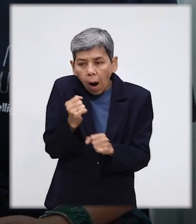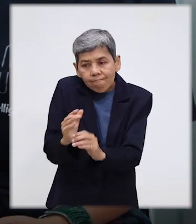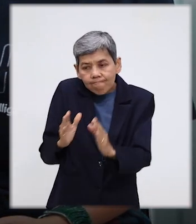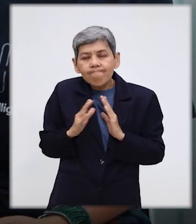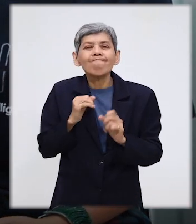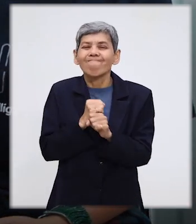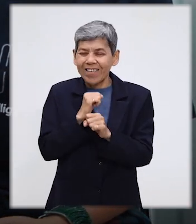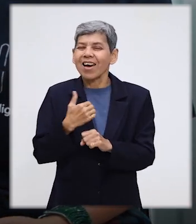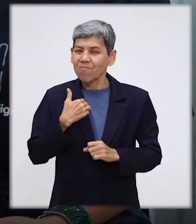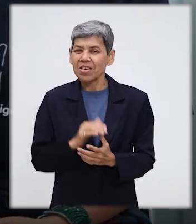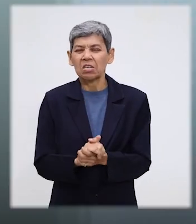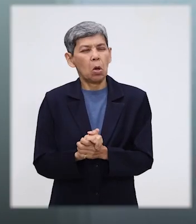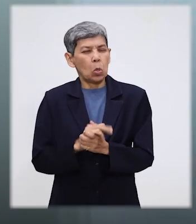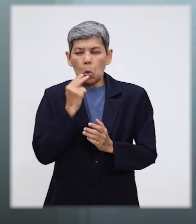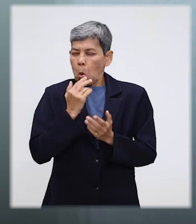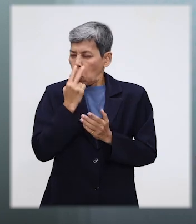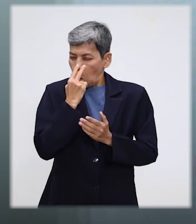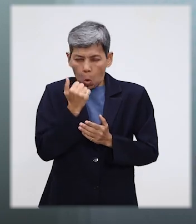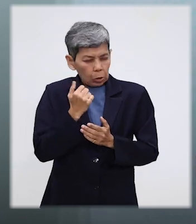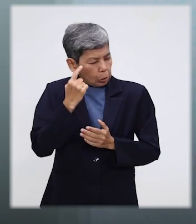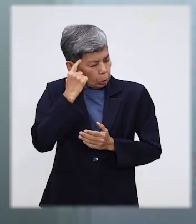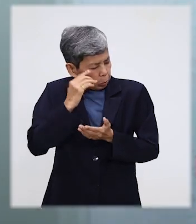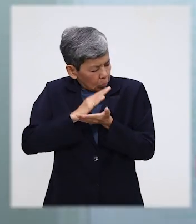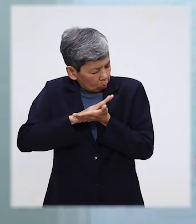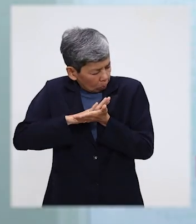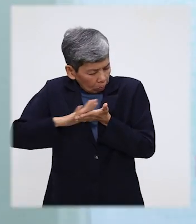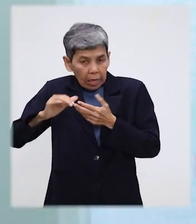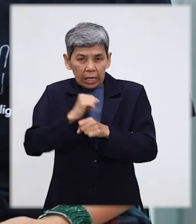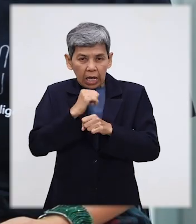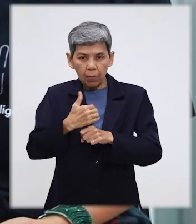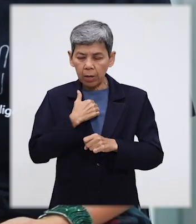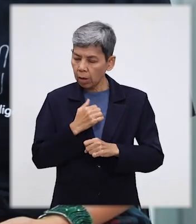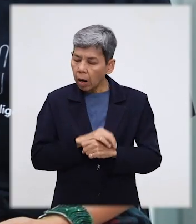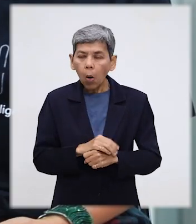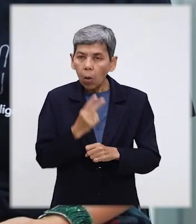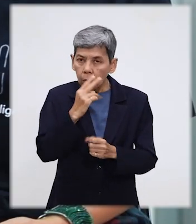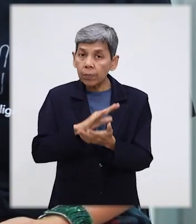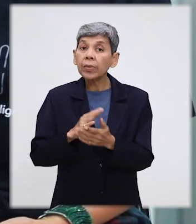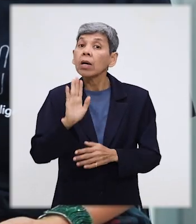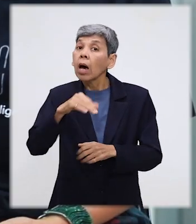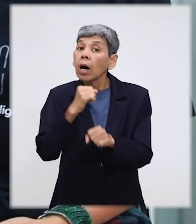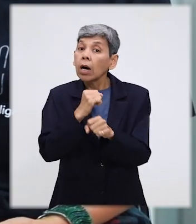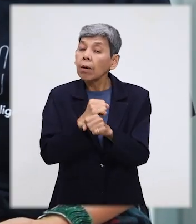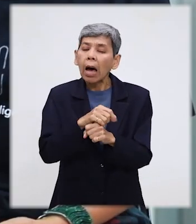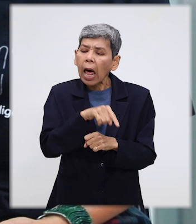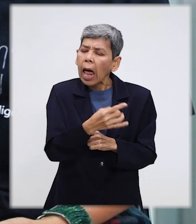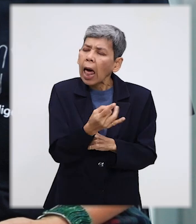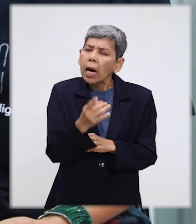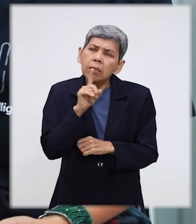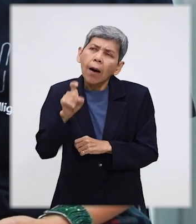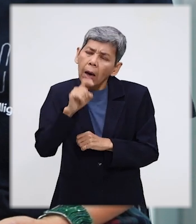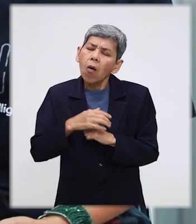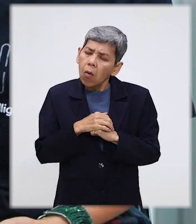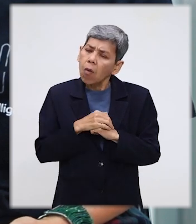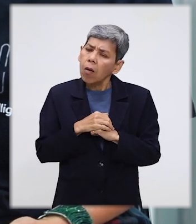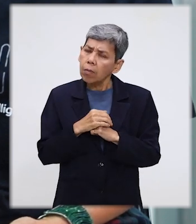ำได้ เขาจะมีความละเอียดค่ะมุมมองของเขาเนี่ยบางทีกลายเป็นว่าเขาละเอียดกว่าเราในบางเรื่องว่าอาจารย์น้ำคะตรงนี้ละคะตรงนี้ละคะอะ